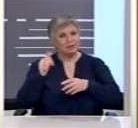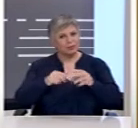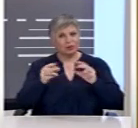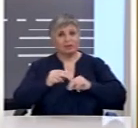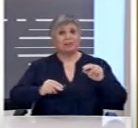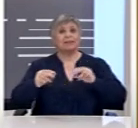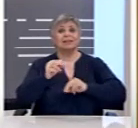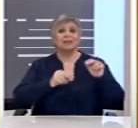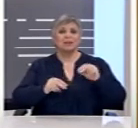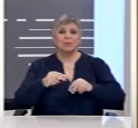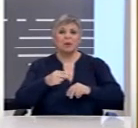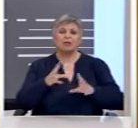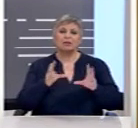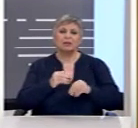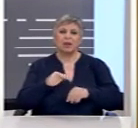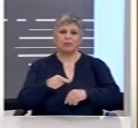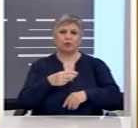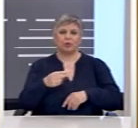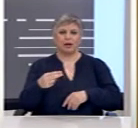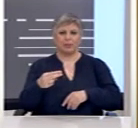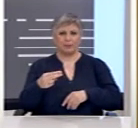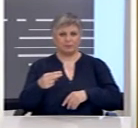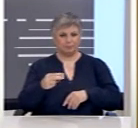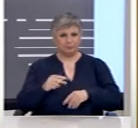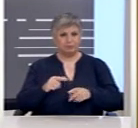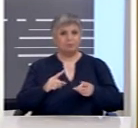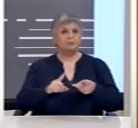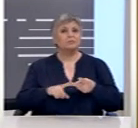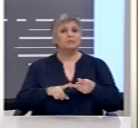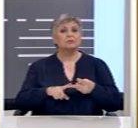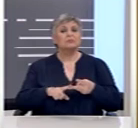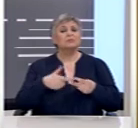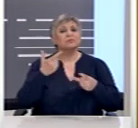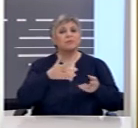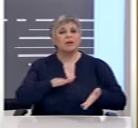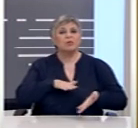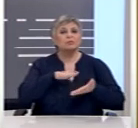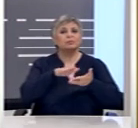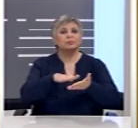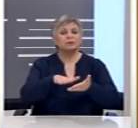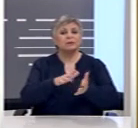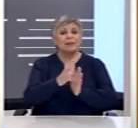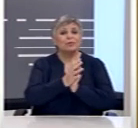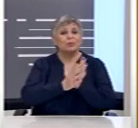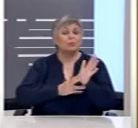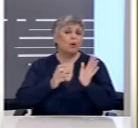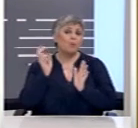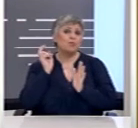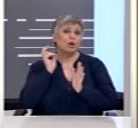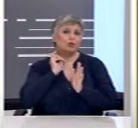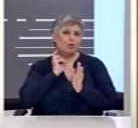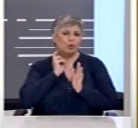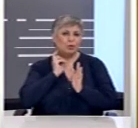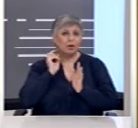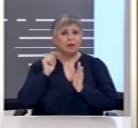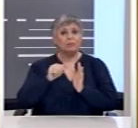αυτό το ζήτημα. Θέλω να καταθέσω το πρωτόκολλο το συνεργασίας μεταξύ της Βουλής των